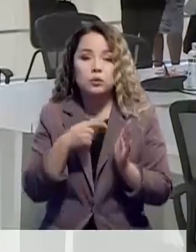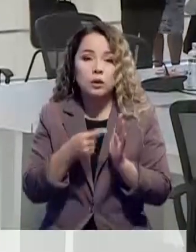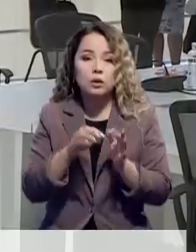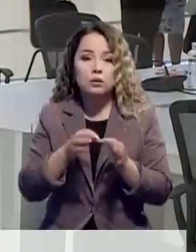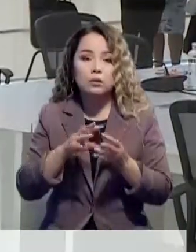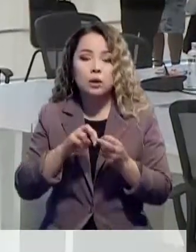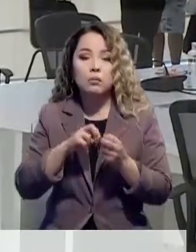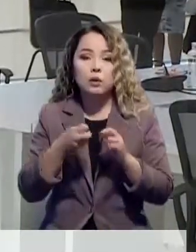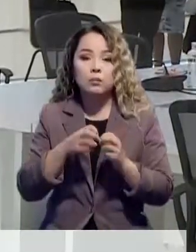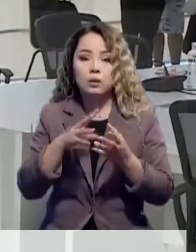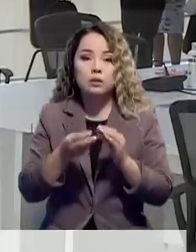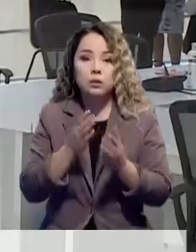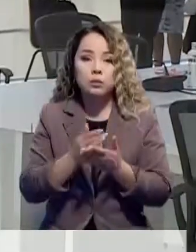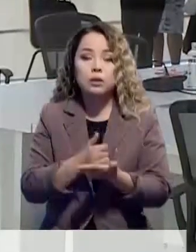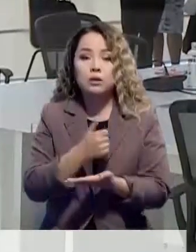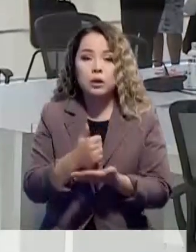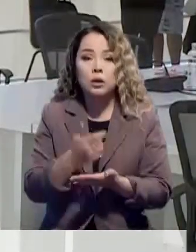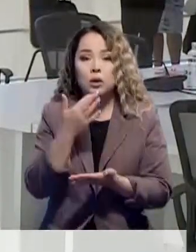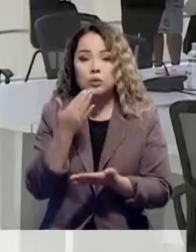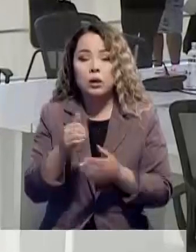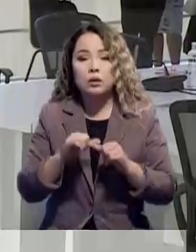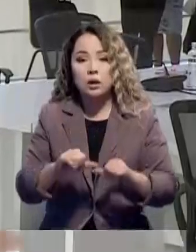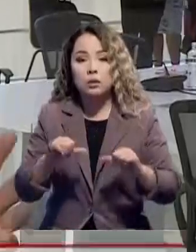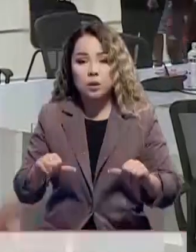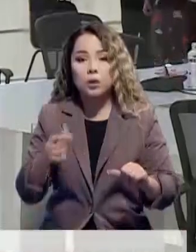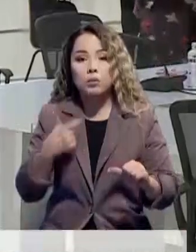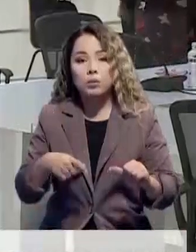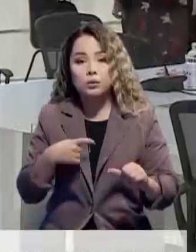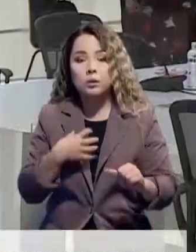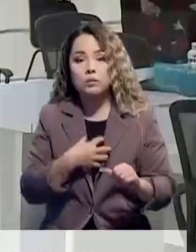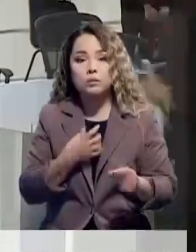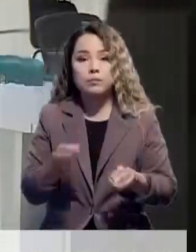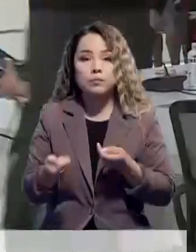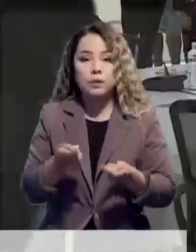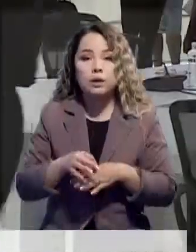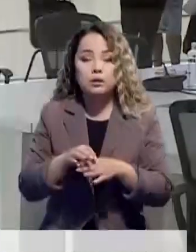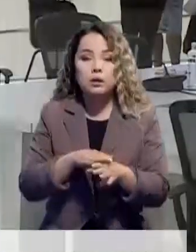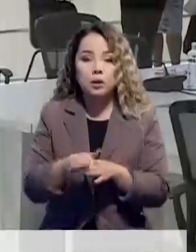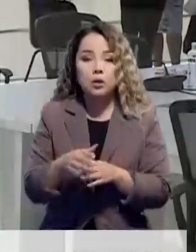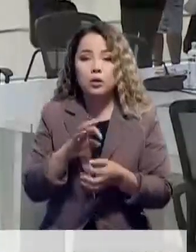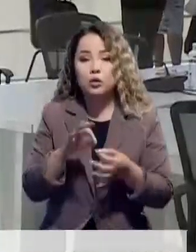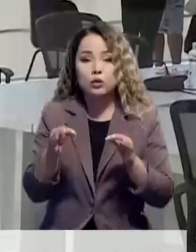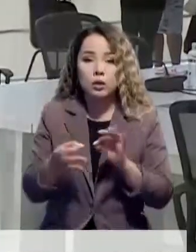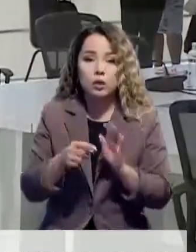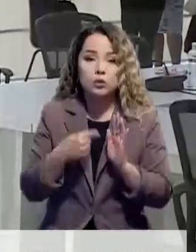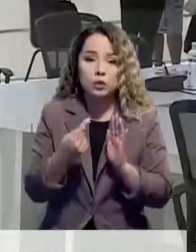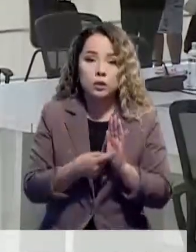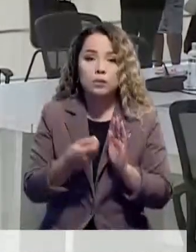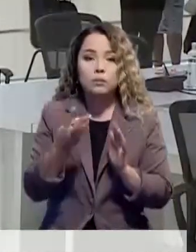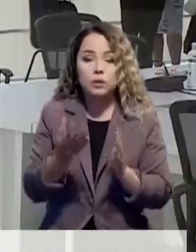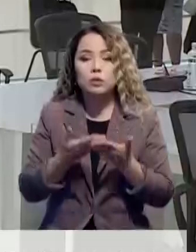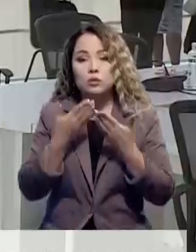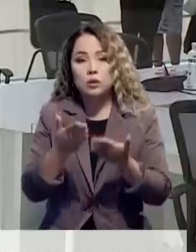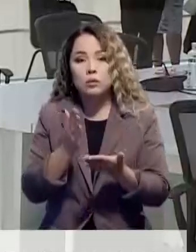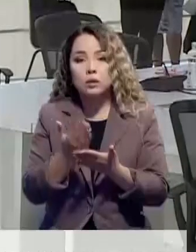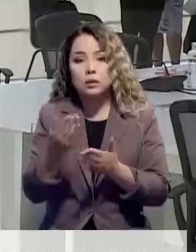проблемалар көтерілді. Бірақ ең бастысы мынау біздің ұлттық комиссияның аясында өзінің мандатына байланысты күрделі сұрақтардың бір емес бірнешесі көтерілді.